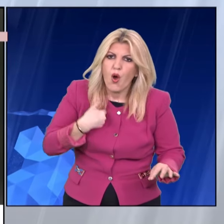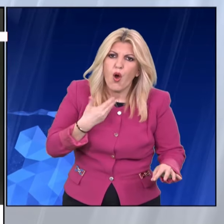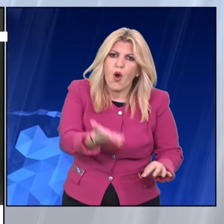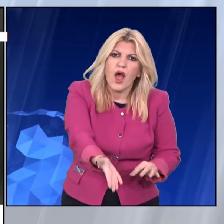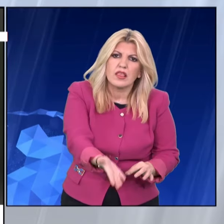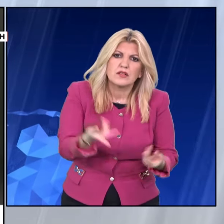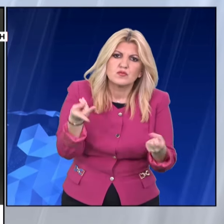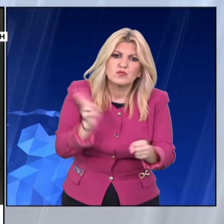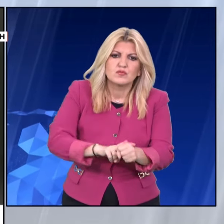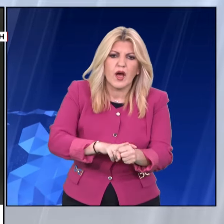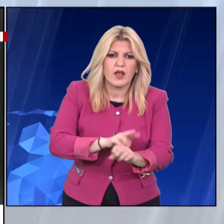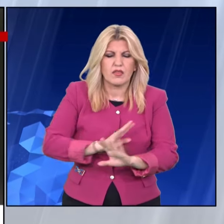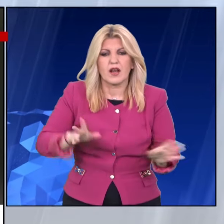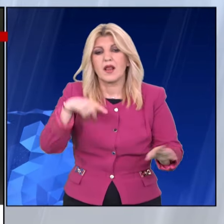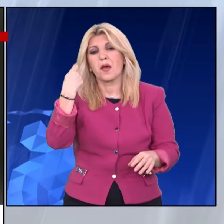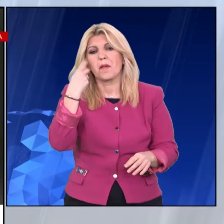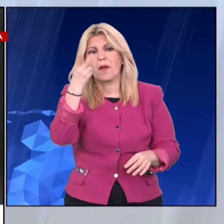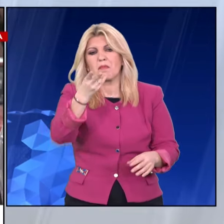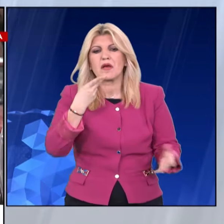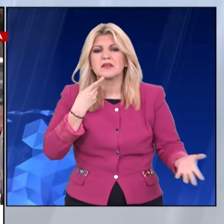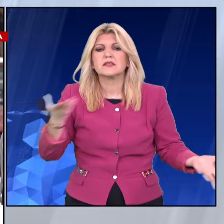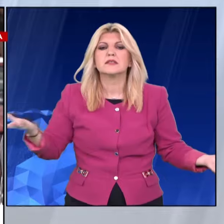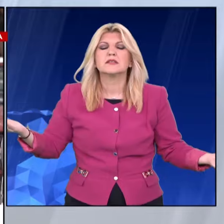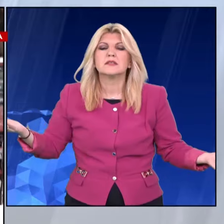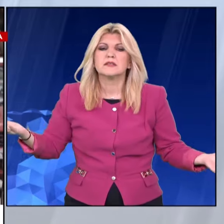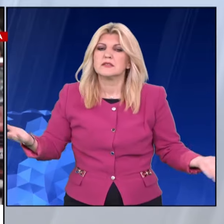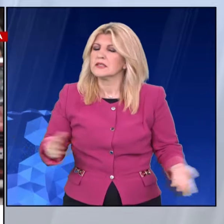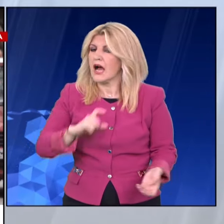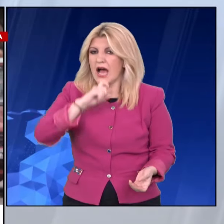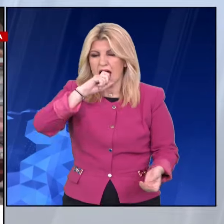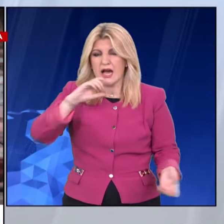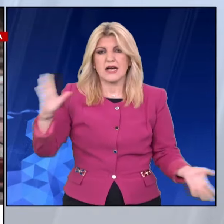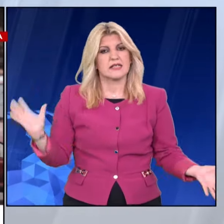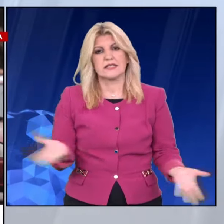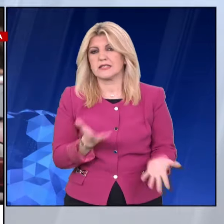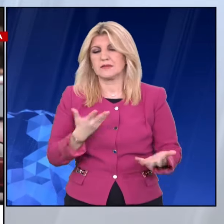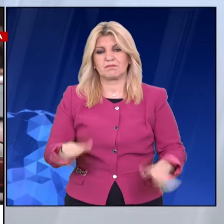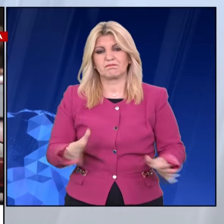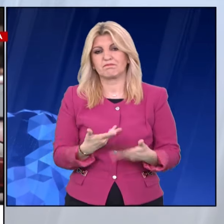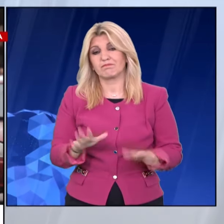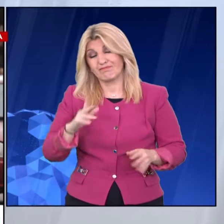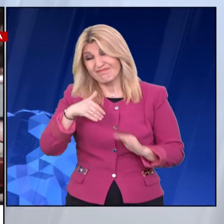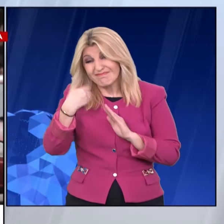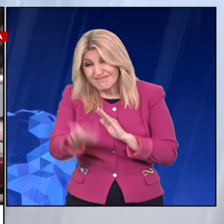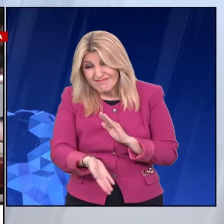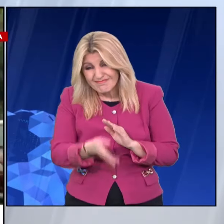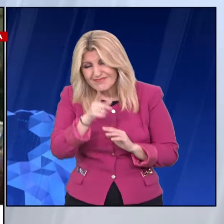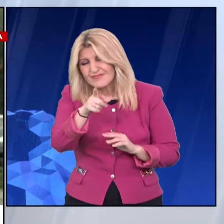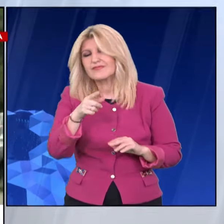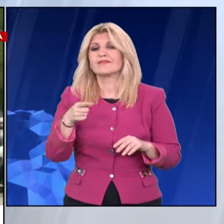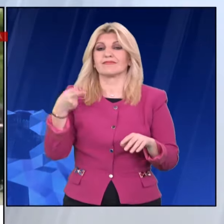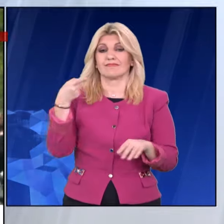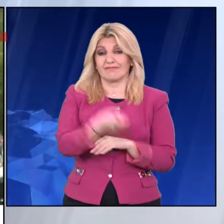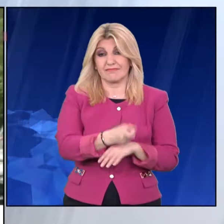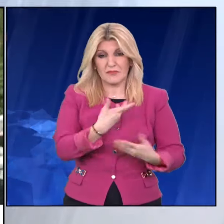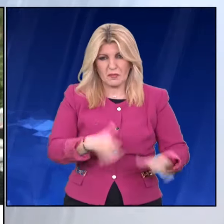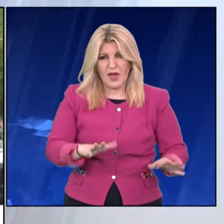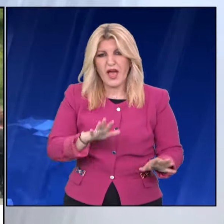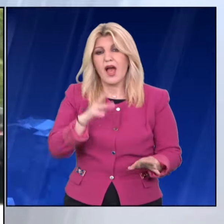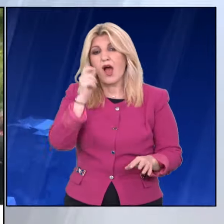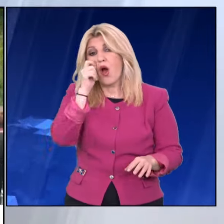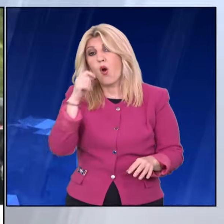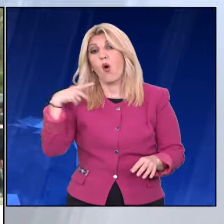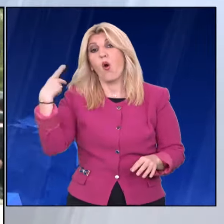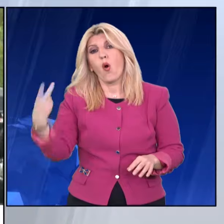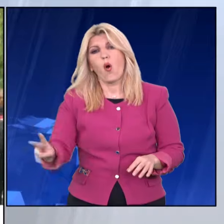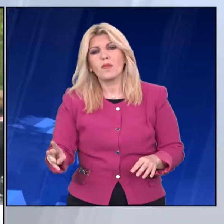ο δεν μου δώσε τη χαρά να τον σπάσω. Λίγα λεπτά μετά το φωνικό, στο σπίτι φτάνει ο πατέρας του θύματος.